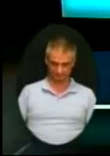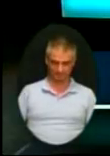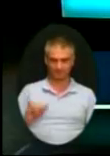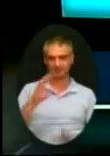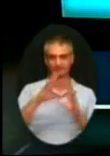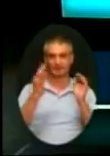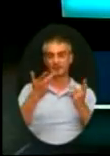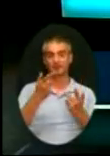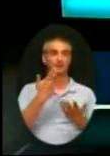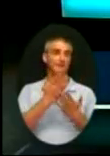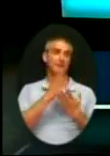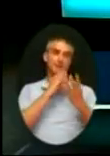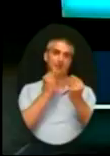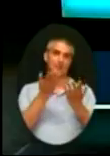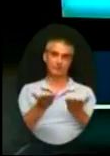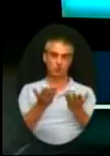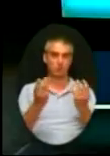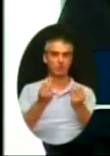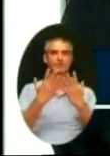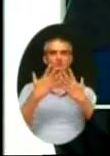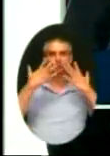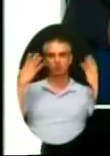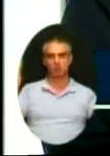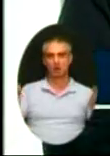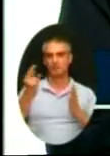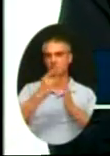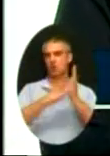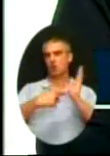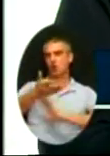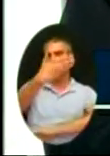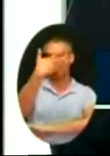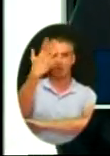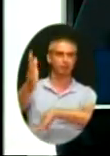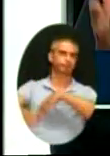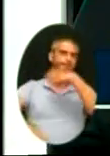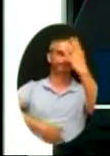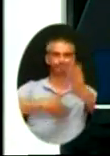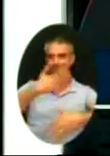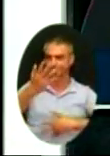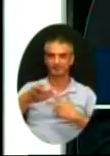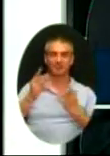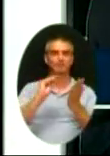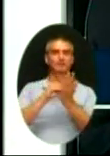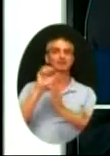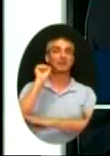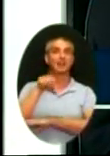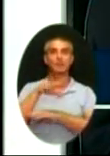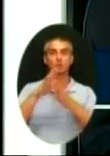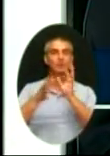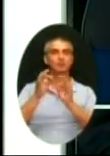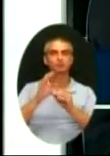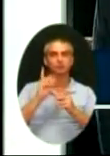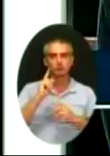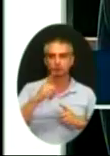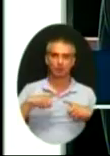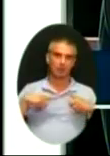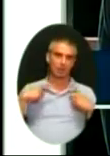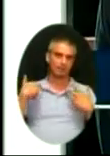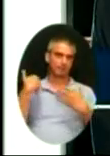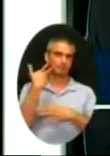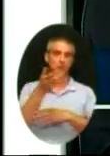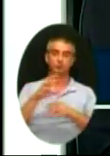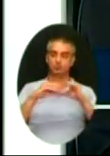יריב, תתחיל. כן, טוב, דיברנו פה על דברים גדולים, על חוק הלאום ועל חוק פסקת ההתגברות וכל זה. יש חיים